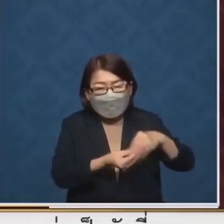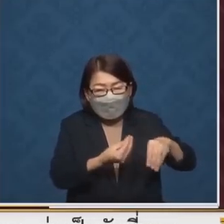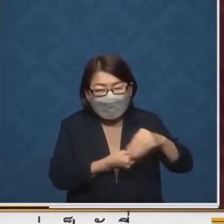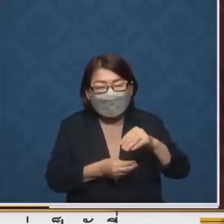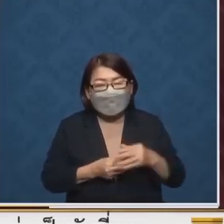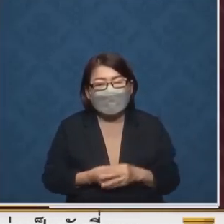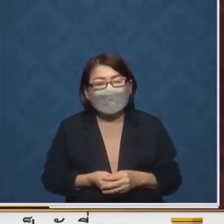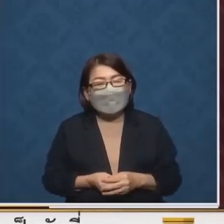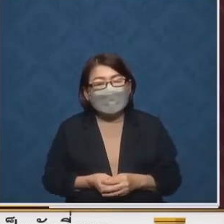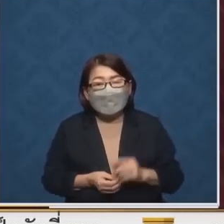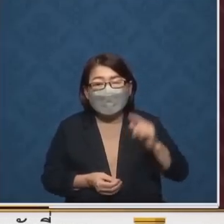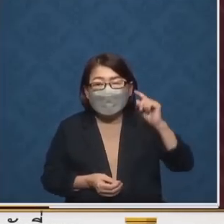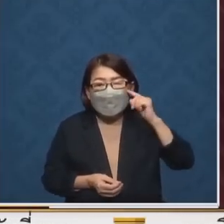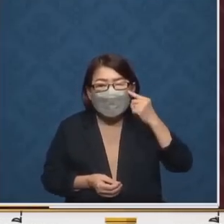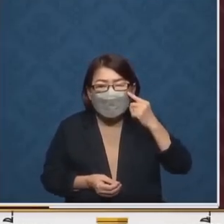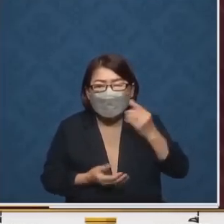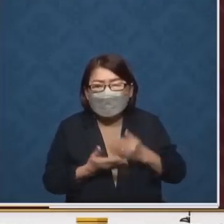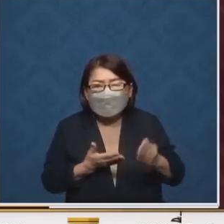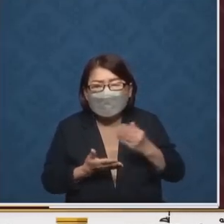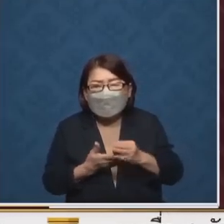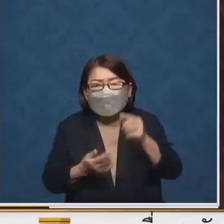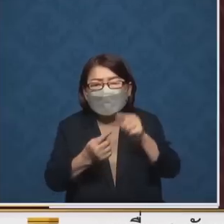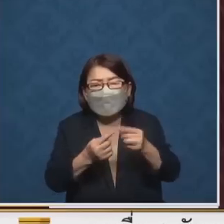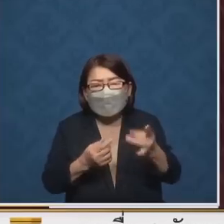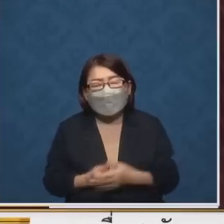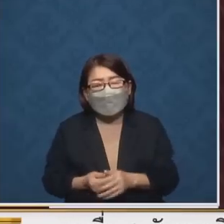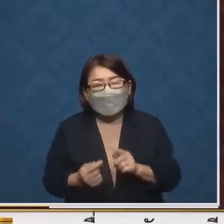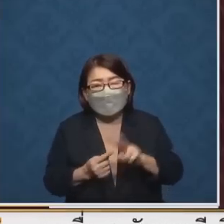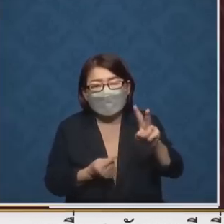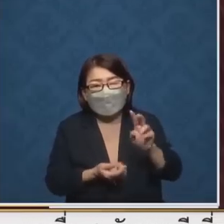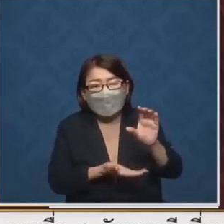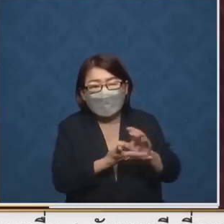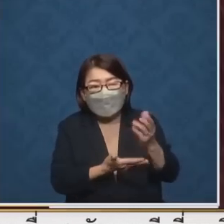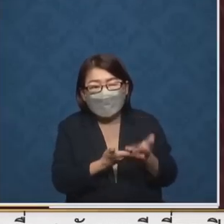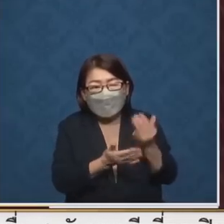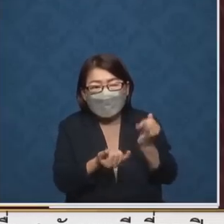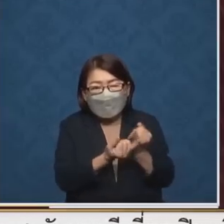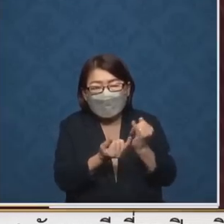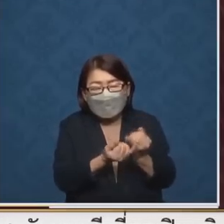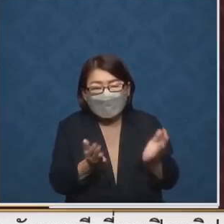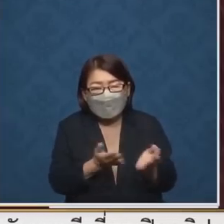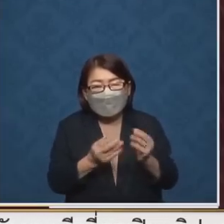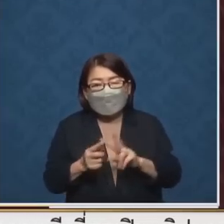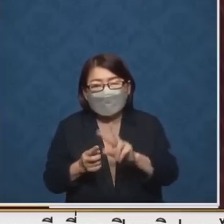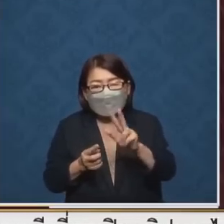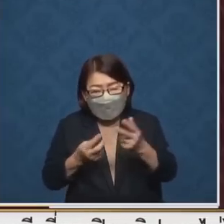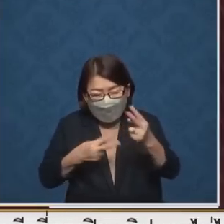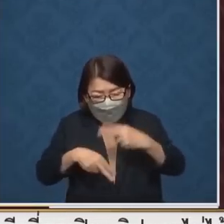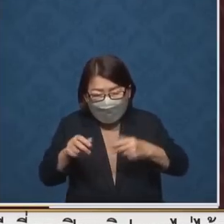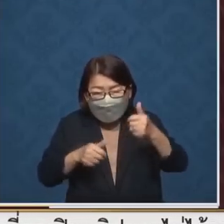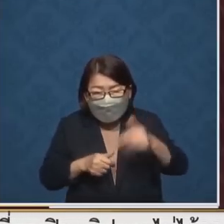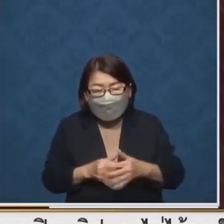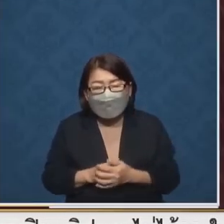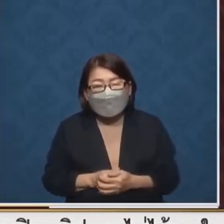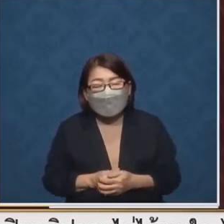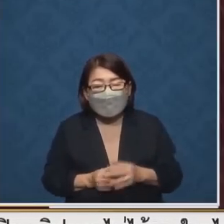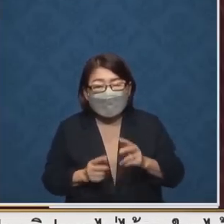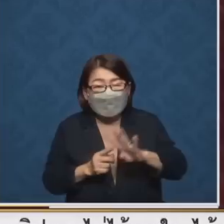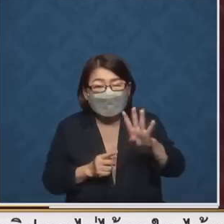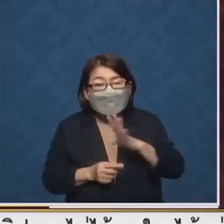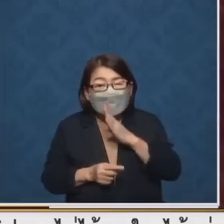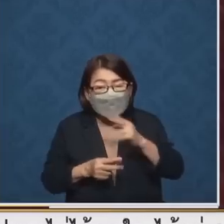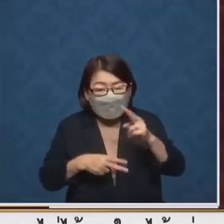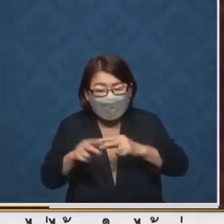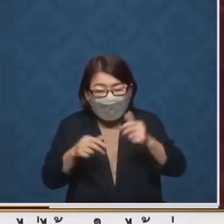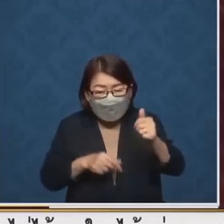หไปใช้อะไรชัดเจนสอง เอือในทุนสามตัสอบไม่ได้ที่ถ acquis could็